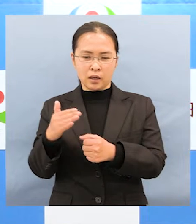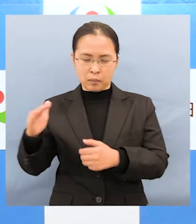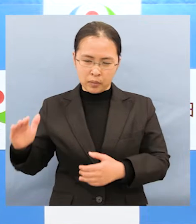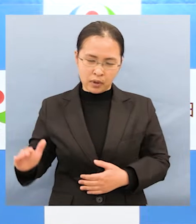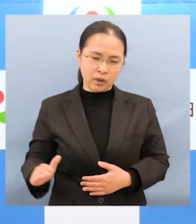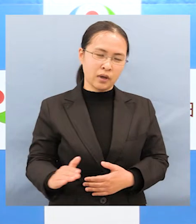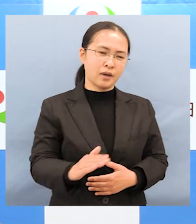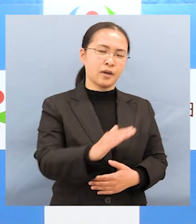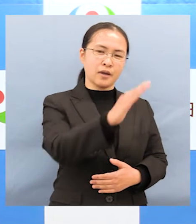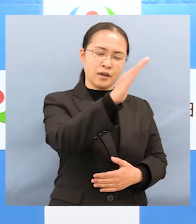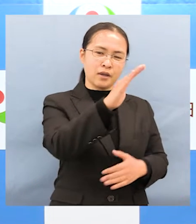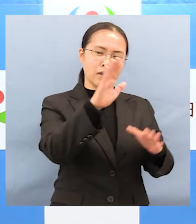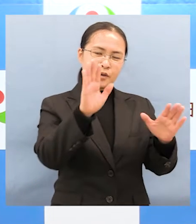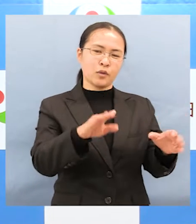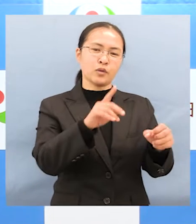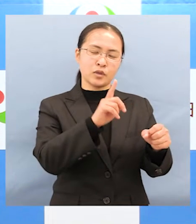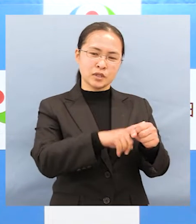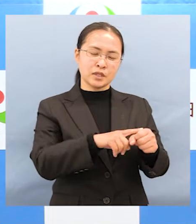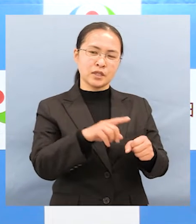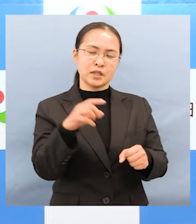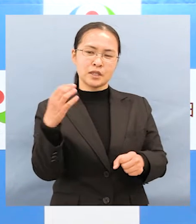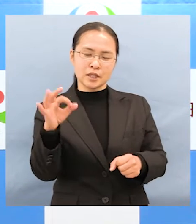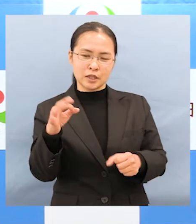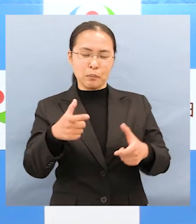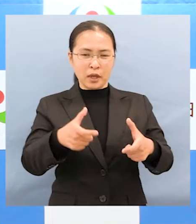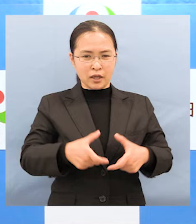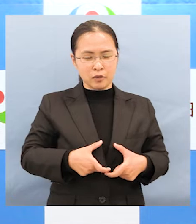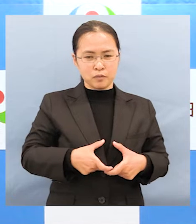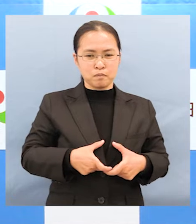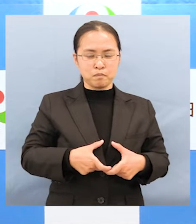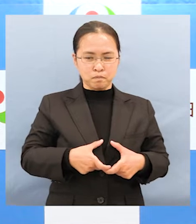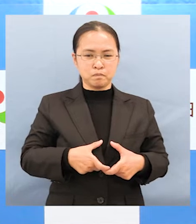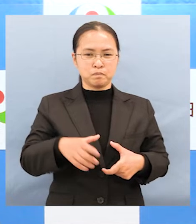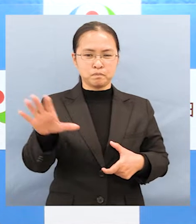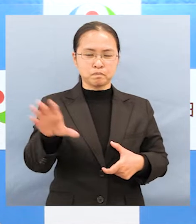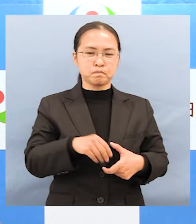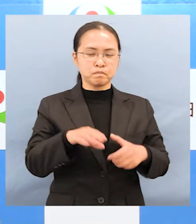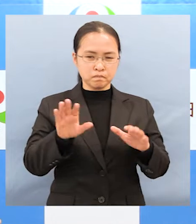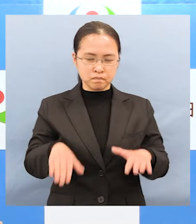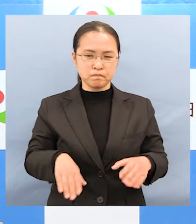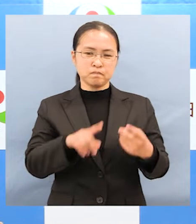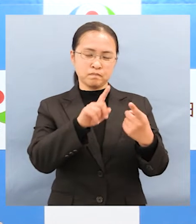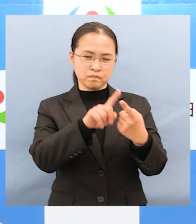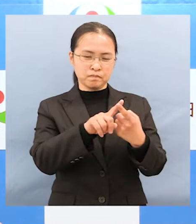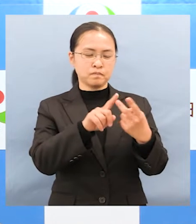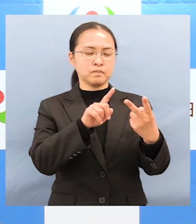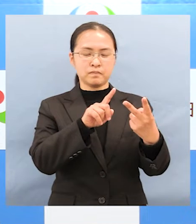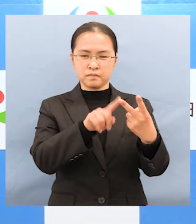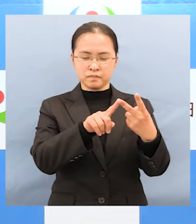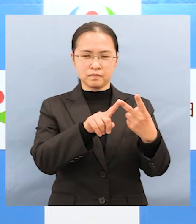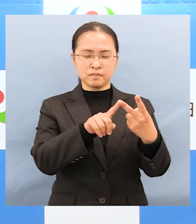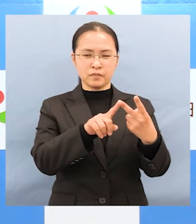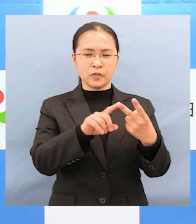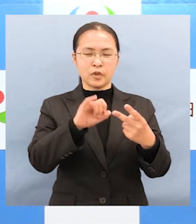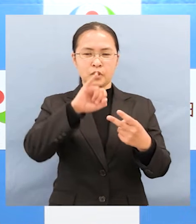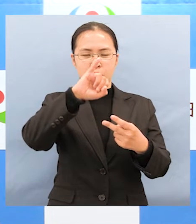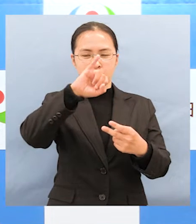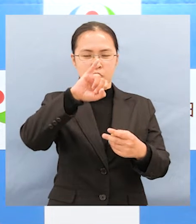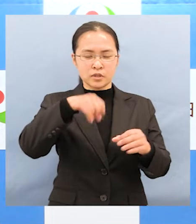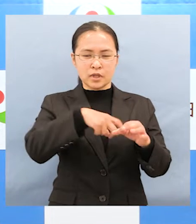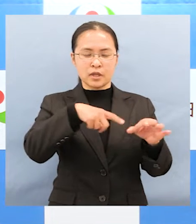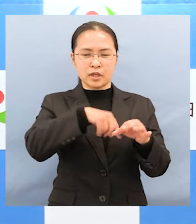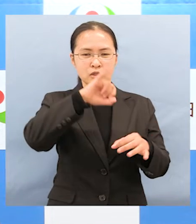上昇気流に乗って、金メダルを取って上り詰めてくれたなというところが1点、それからもう一つはジュビロ磐田